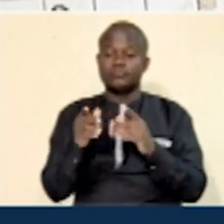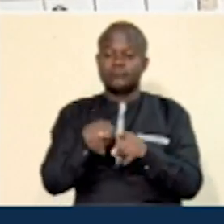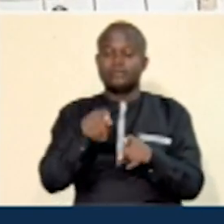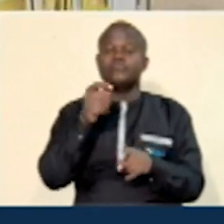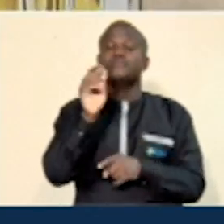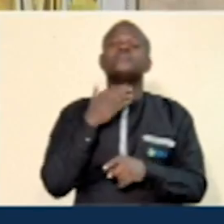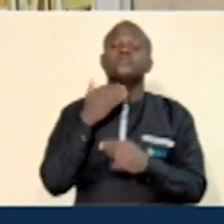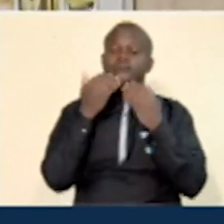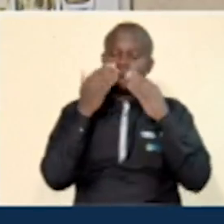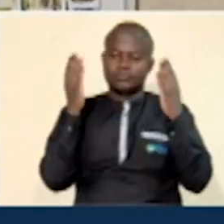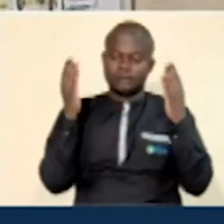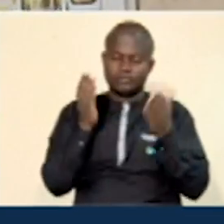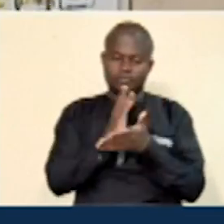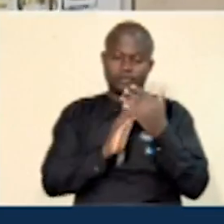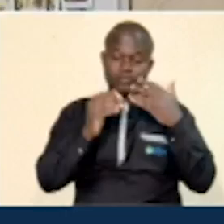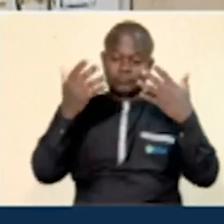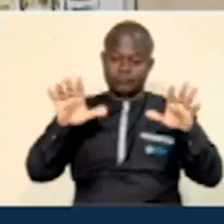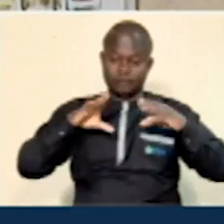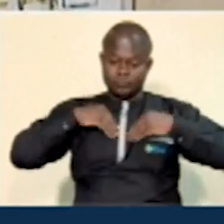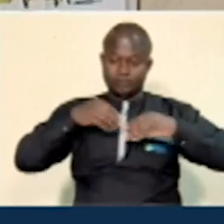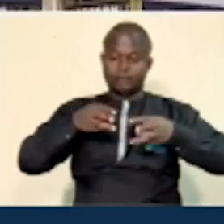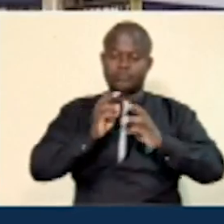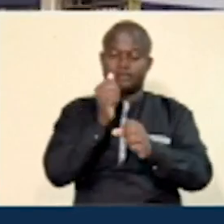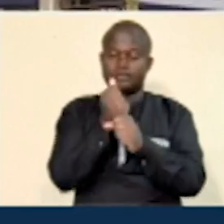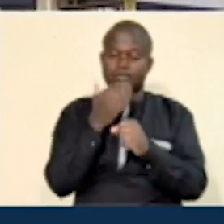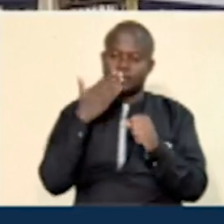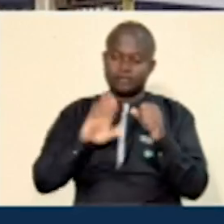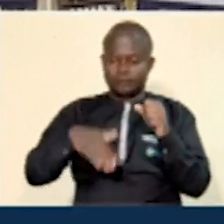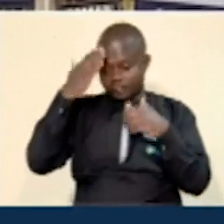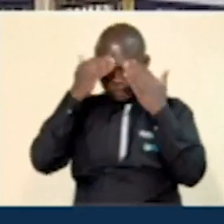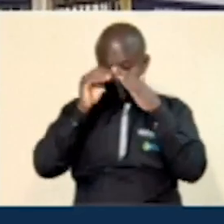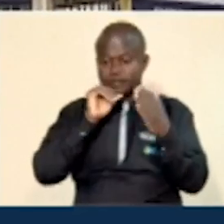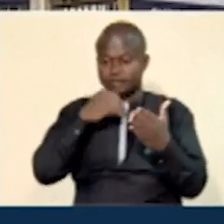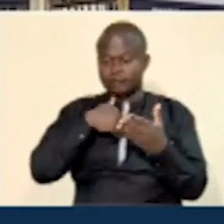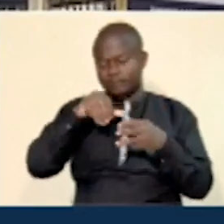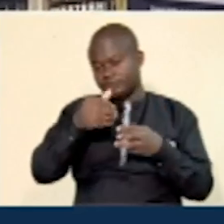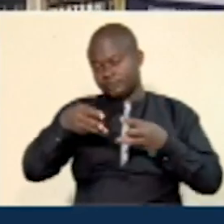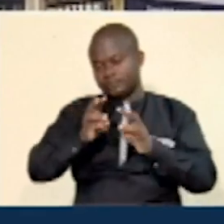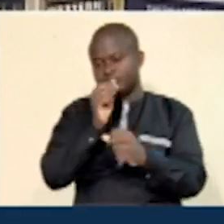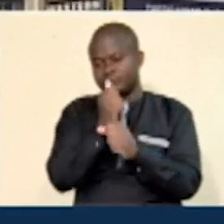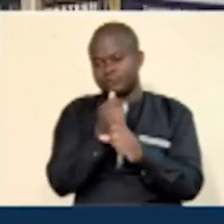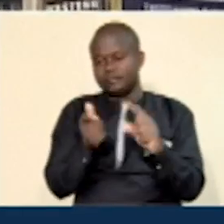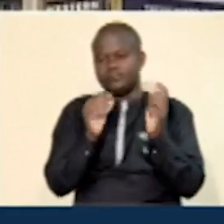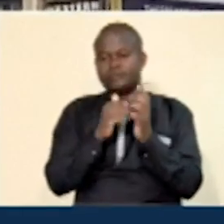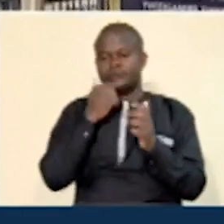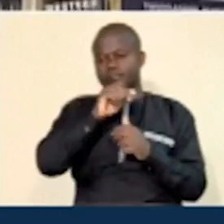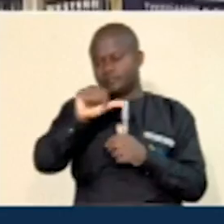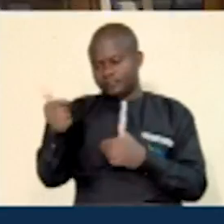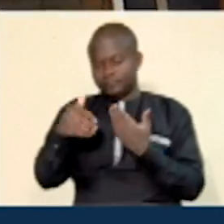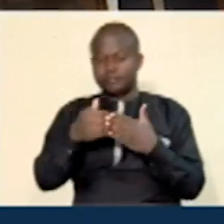mbese ubyifuza. Haravuga ko bamaze kwemera iyo mikorere itari myiza bitewe n'uko badafite ukundi babigenza, ariko hari n'abandi bavuga